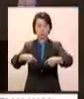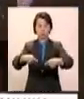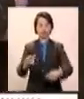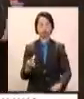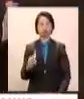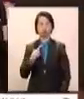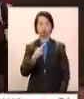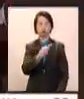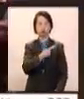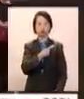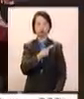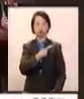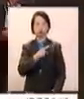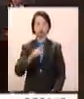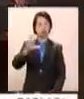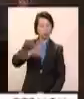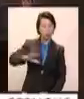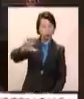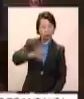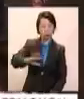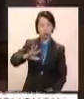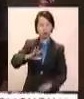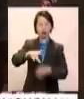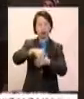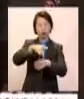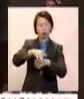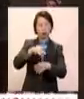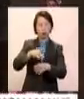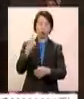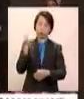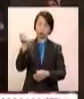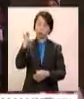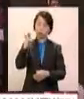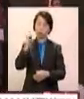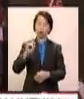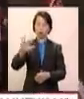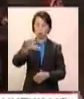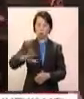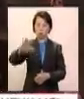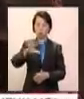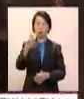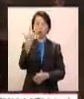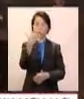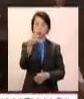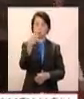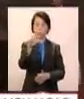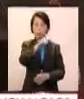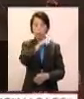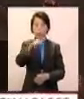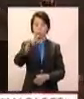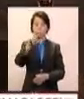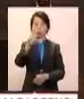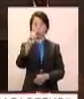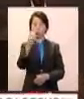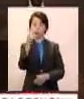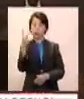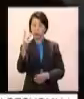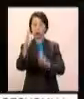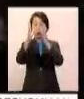Kita menganggarkan lebih awal tadi sekitar 15 sampai 20 ribu